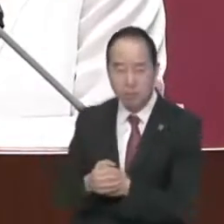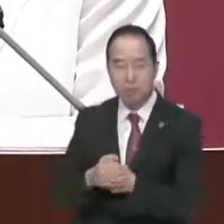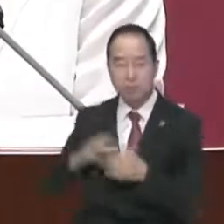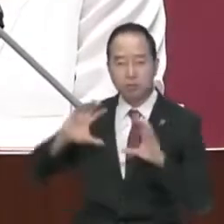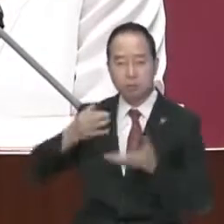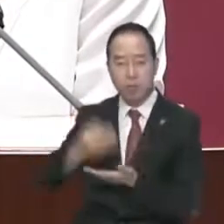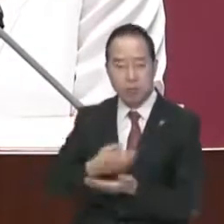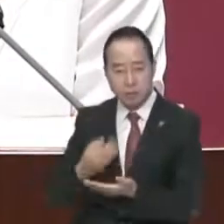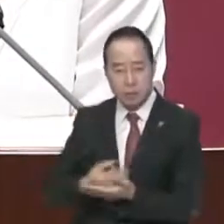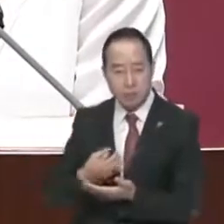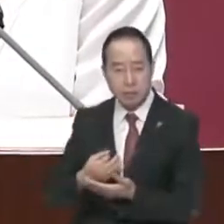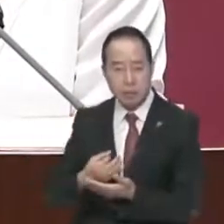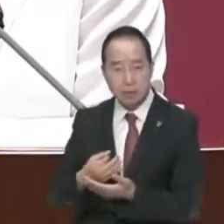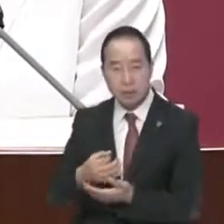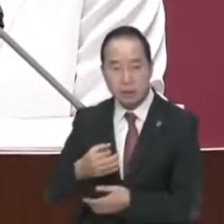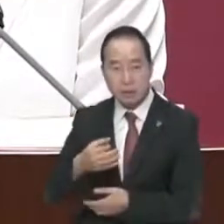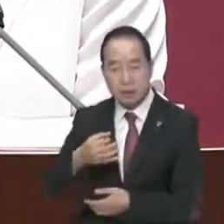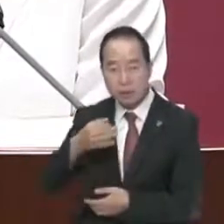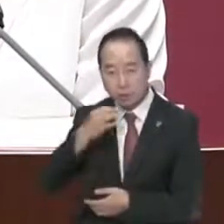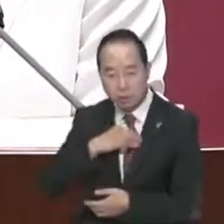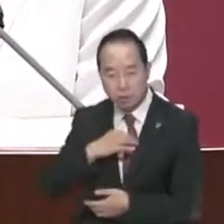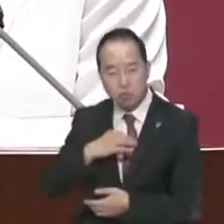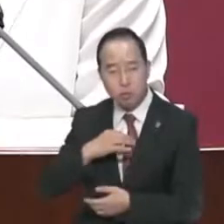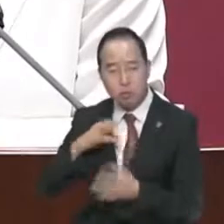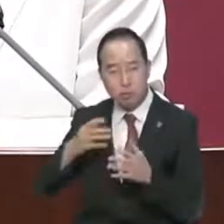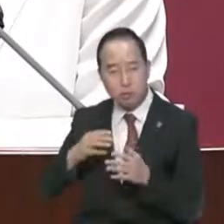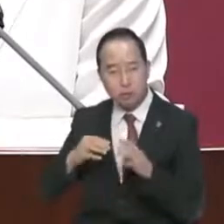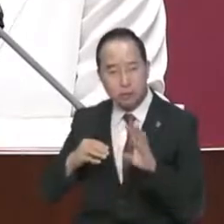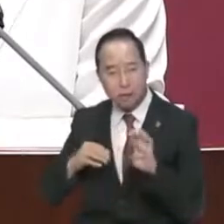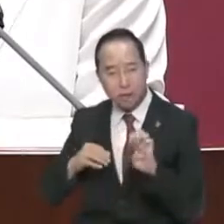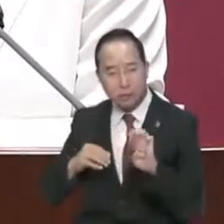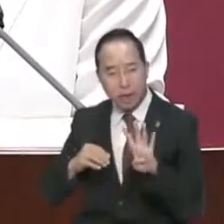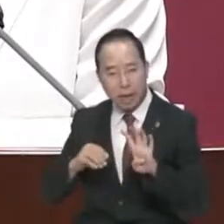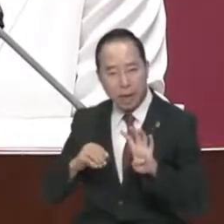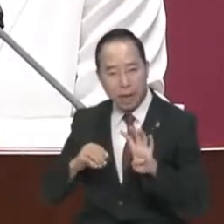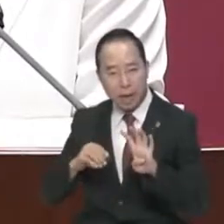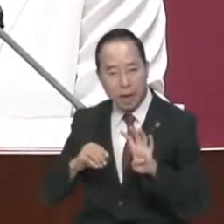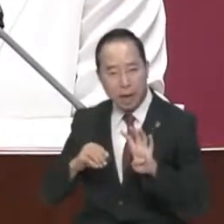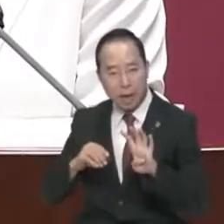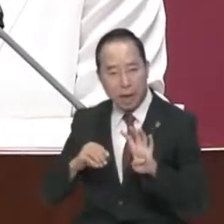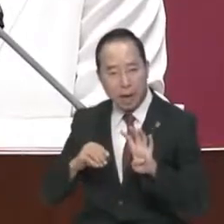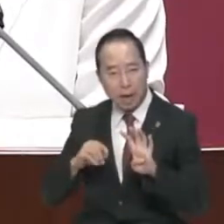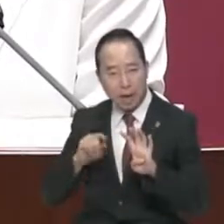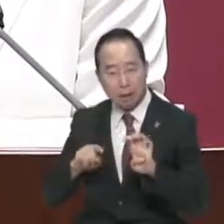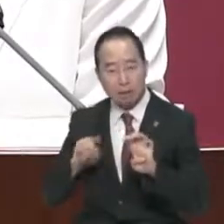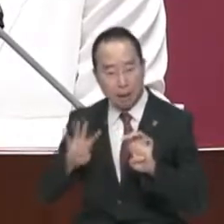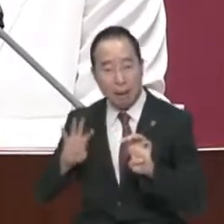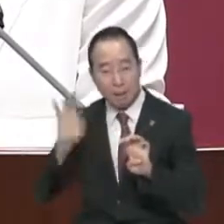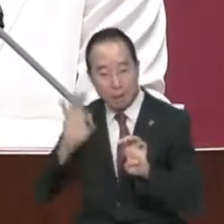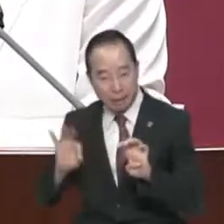43.9% 맞습니까? 예, 그 정도 됩니다. 44.3%는 아닙니까?